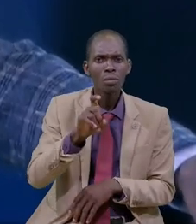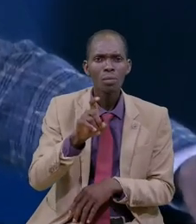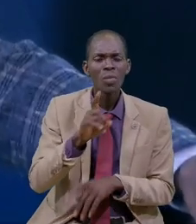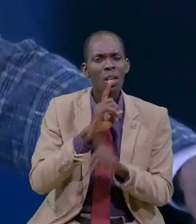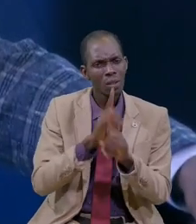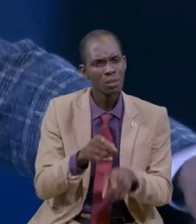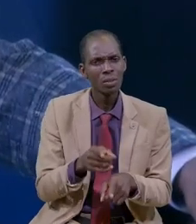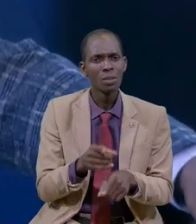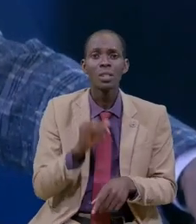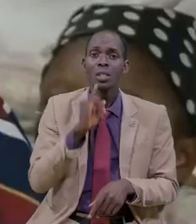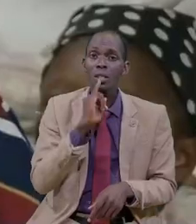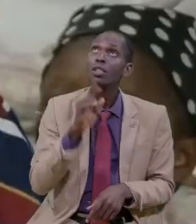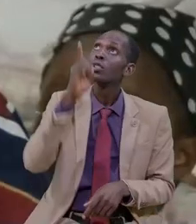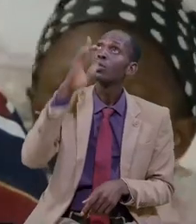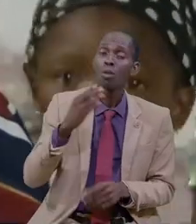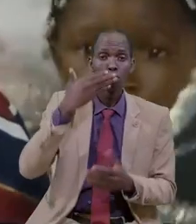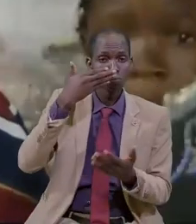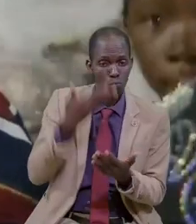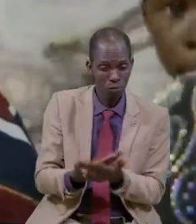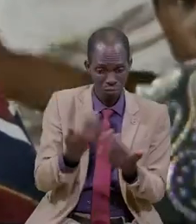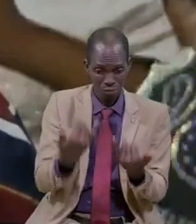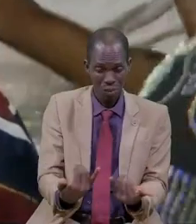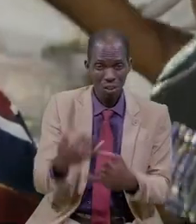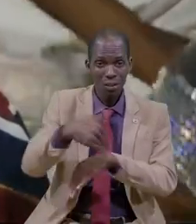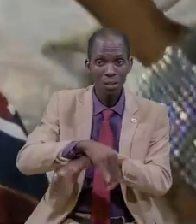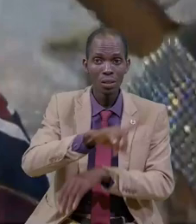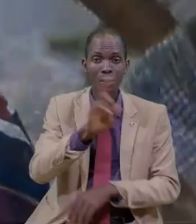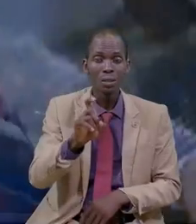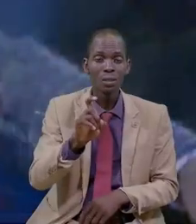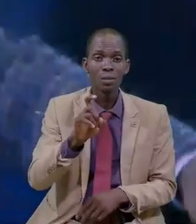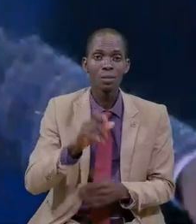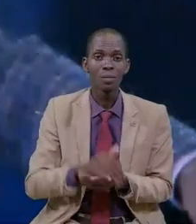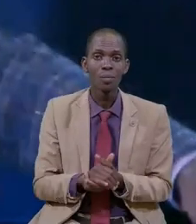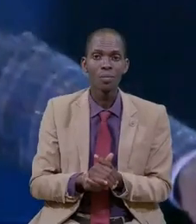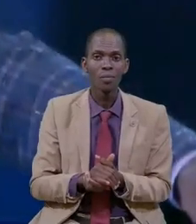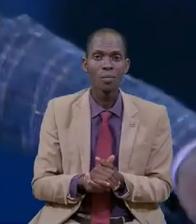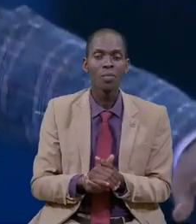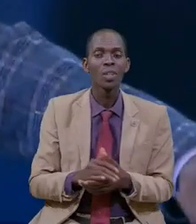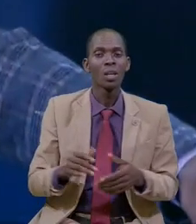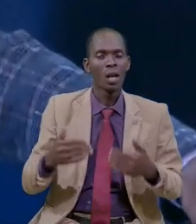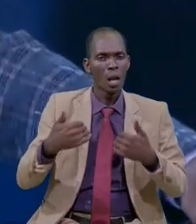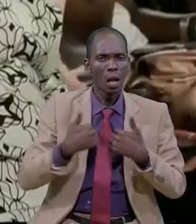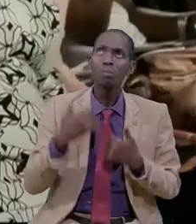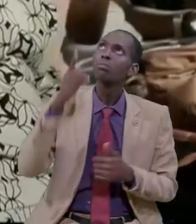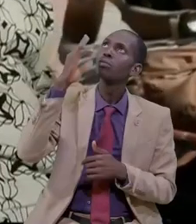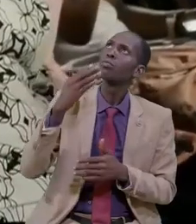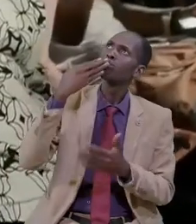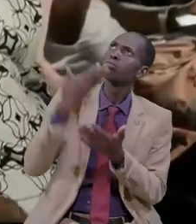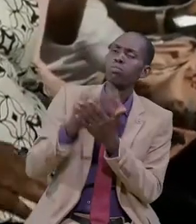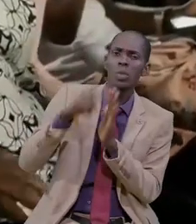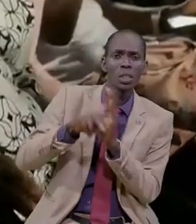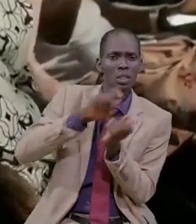Is God good tonight? Est-ce que Dieu est bon ce soir? Has his goodness changed? Est-ce que sa bonté a